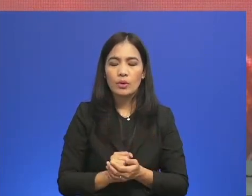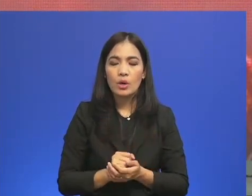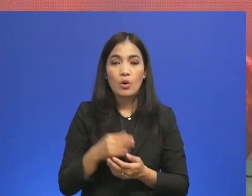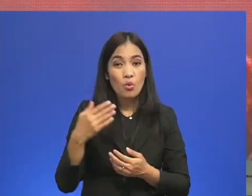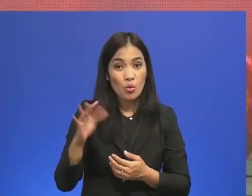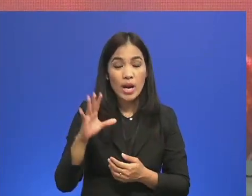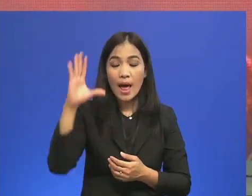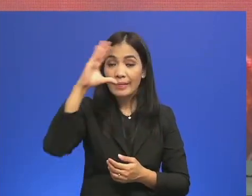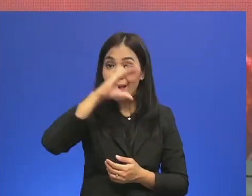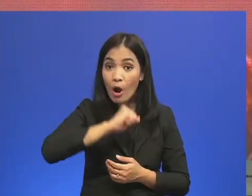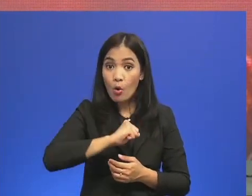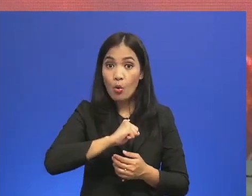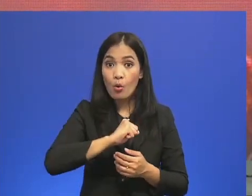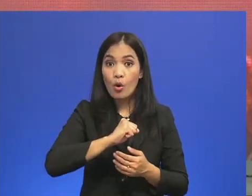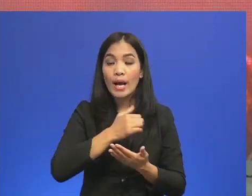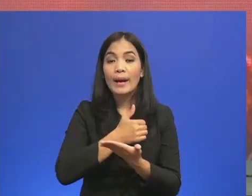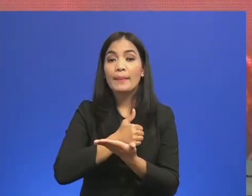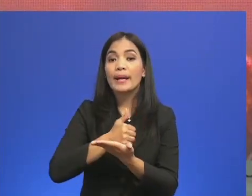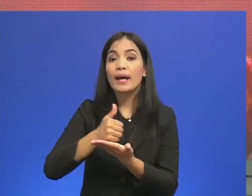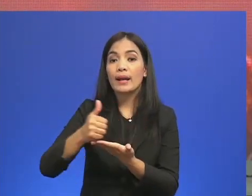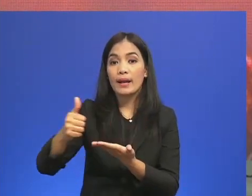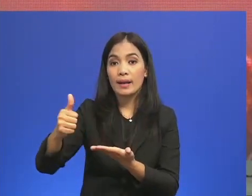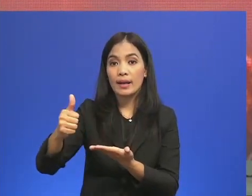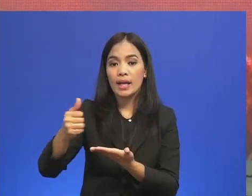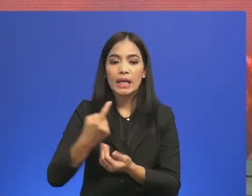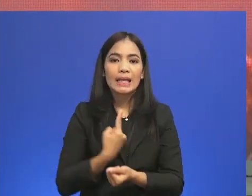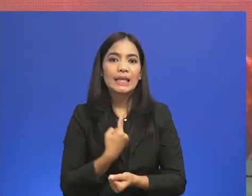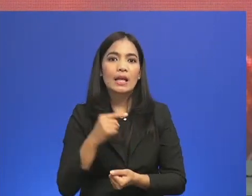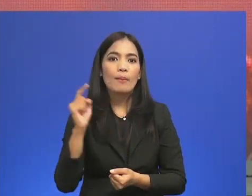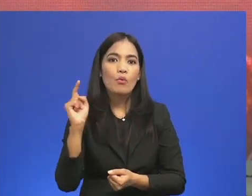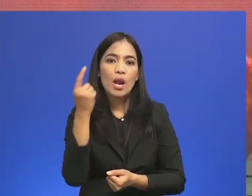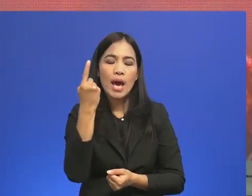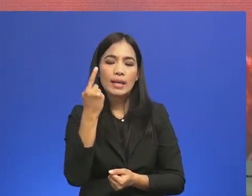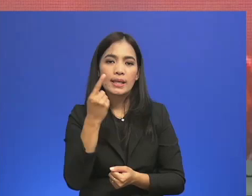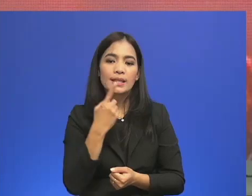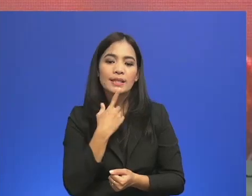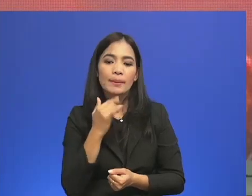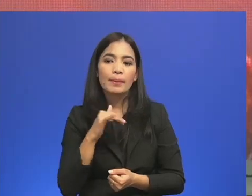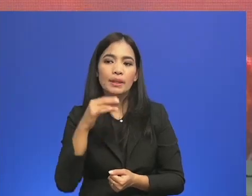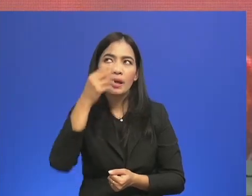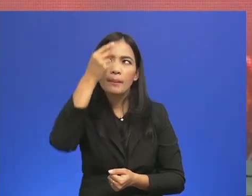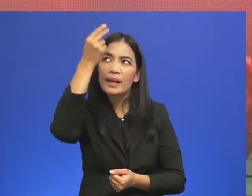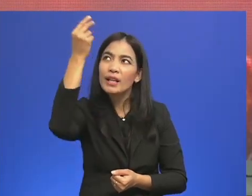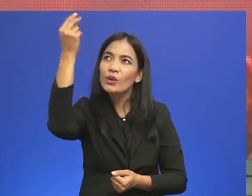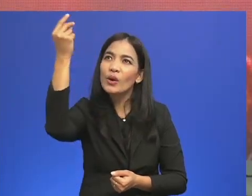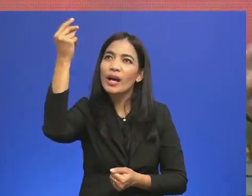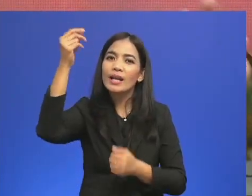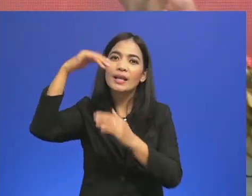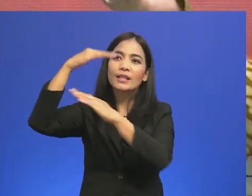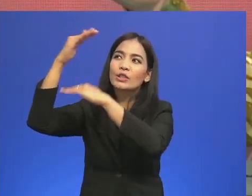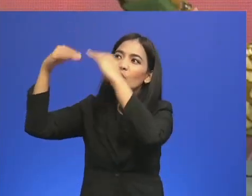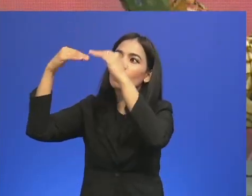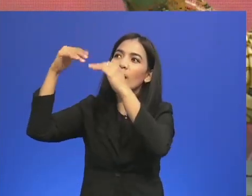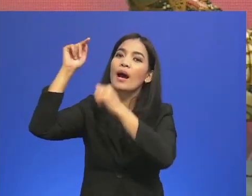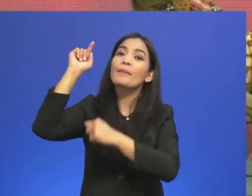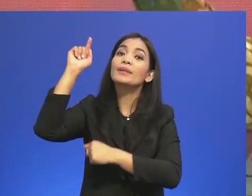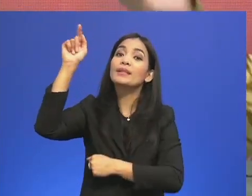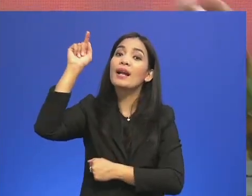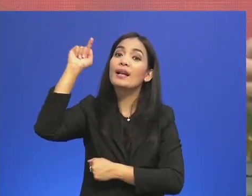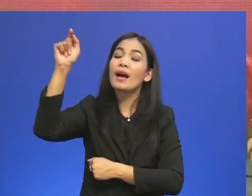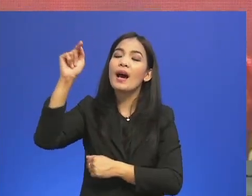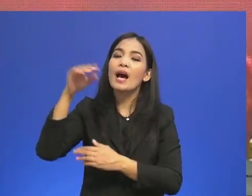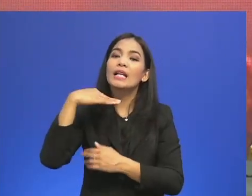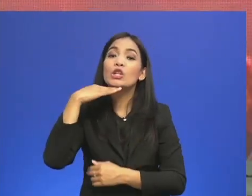sudah mengenal kebenaran dan kita mulai berambisi untuk pulang ke surga, karena aku dinantikan